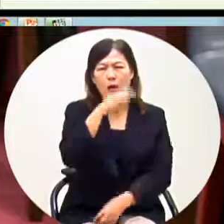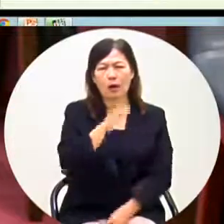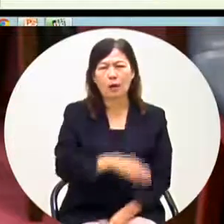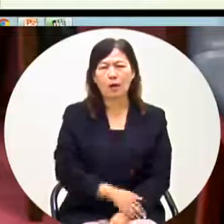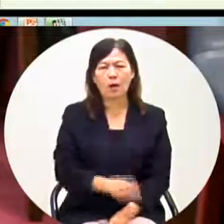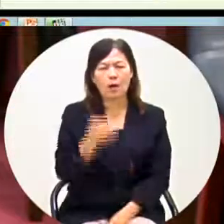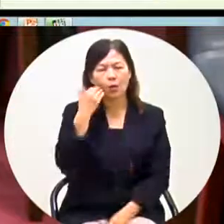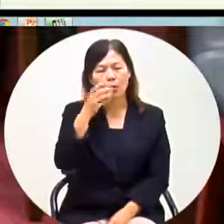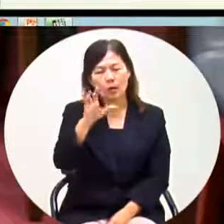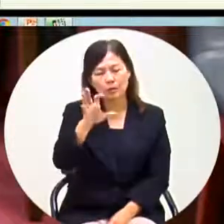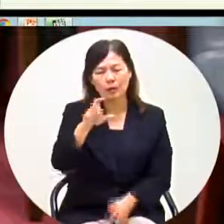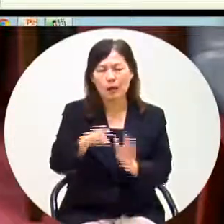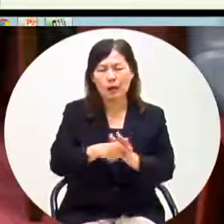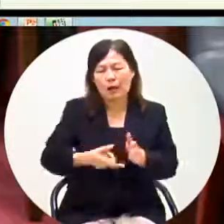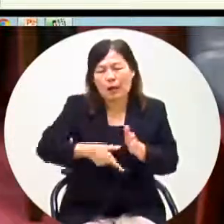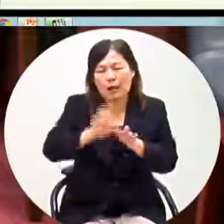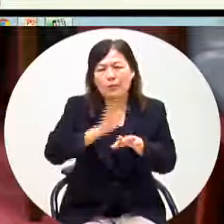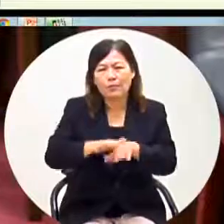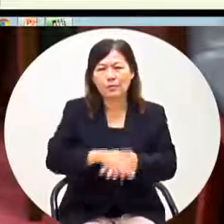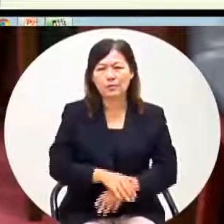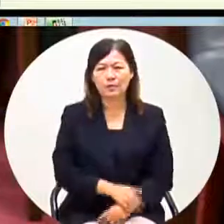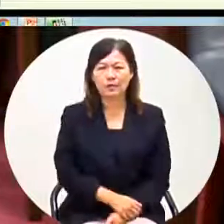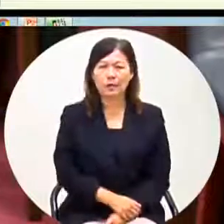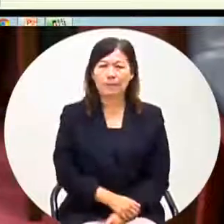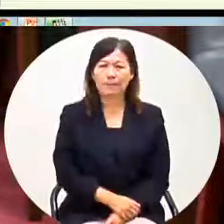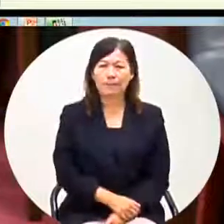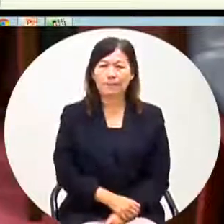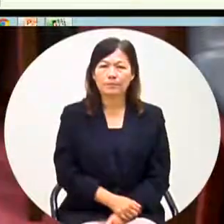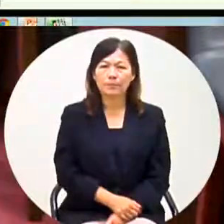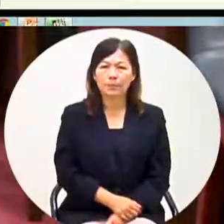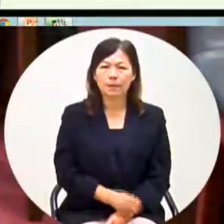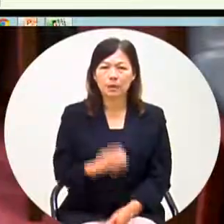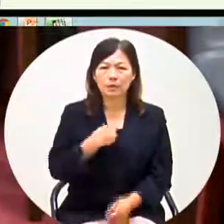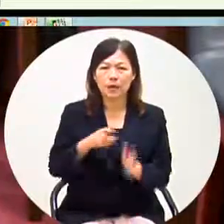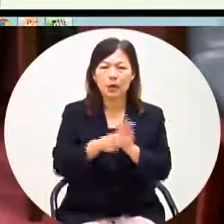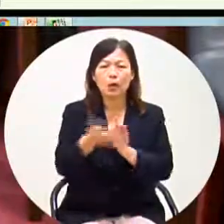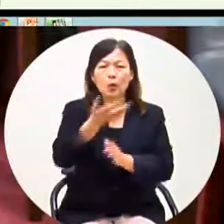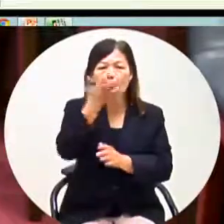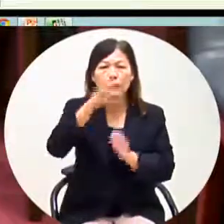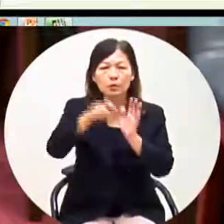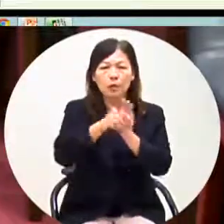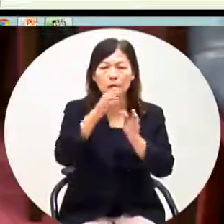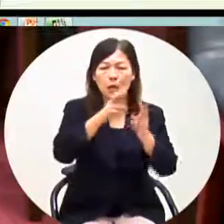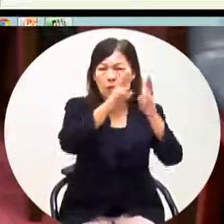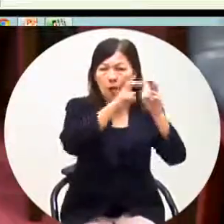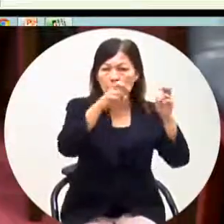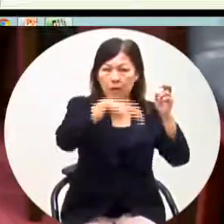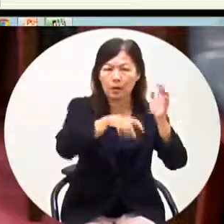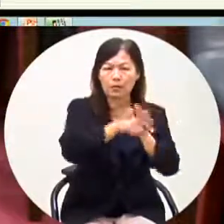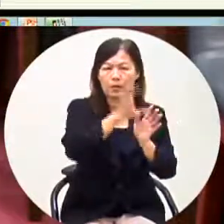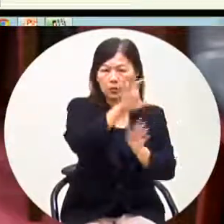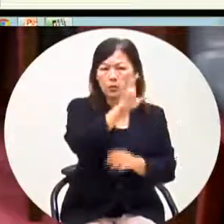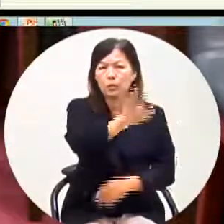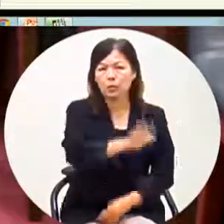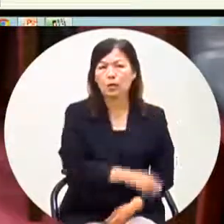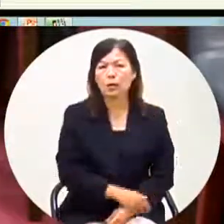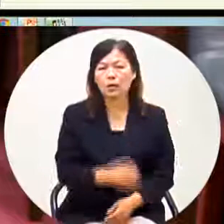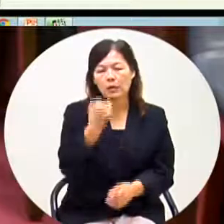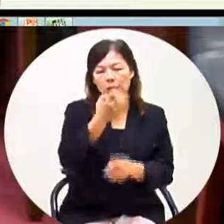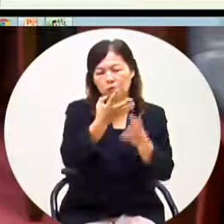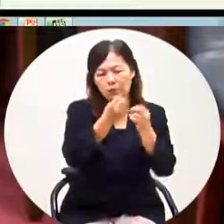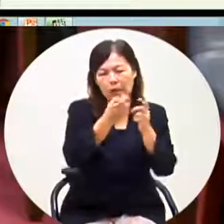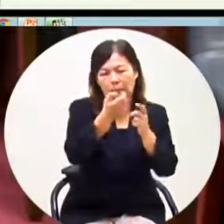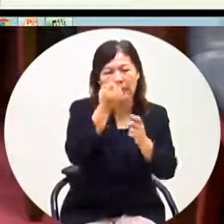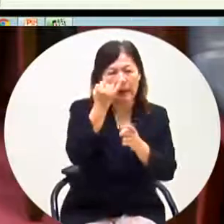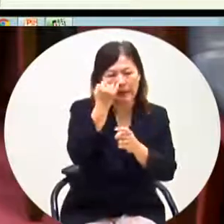尿出。 其实，在风景区入口处旁的大觉寺就有厕所，但数量少，又在寺庙后方，容易打扰到